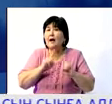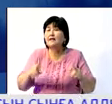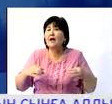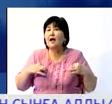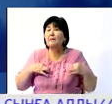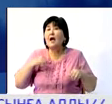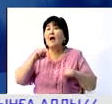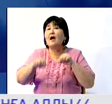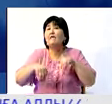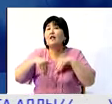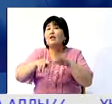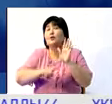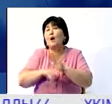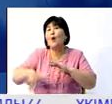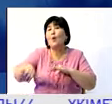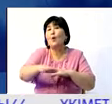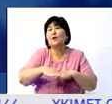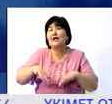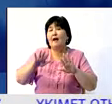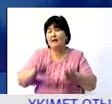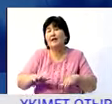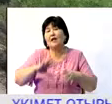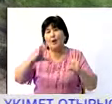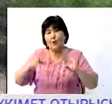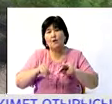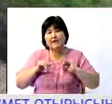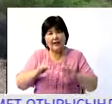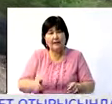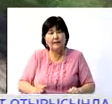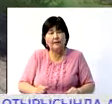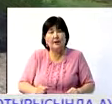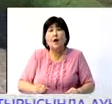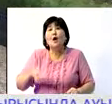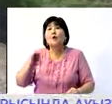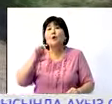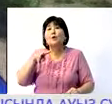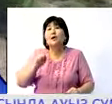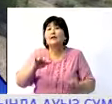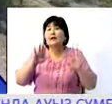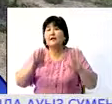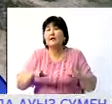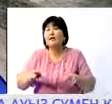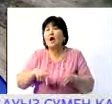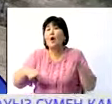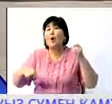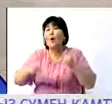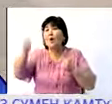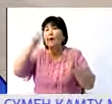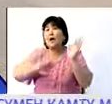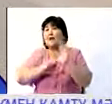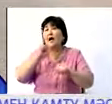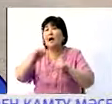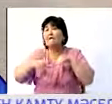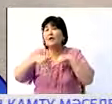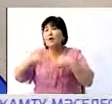мерекені велошеруден бастап орталық алаңда қорытындылады. Жусал кентінің орталығындағы қобыз ескерткішінен бастау алған